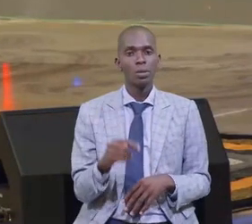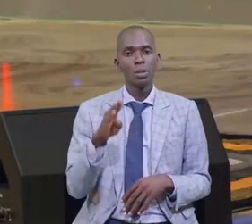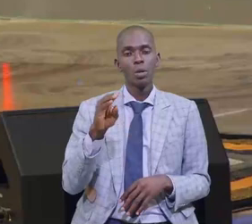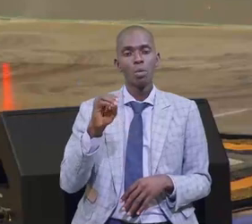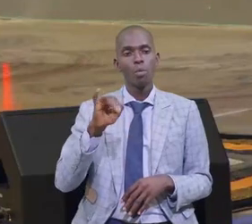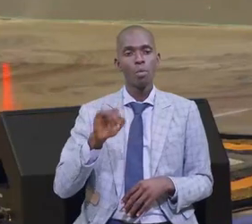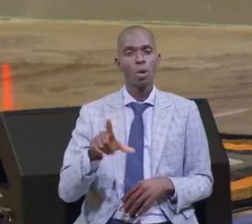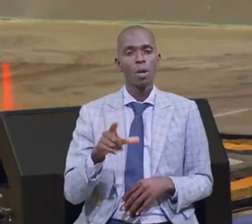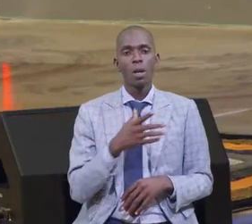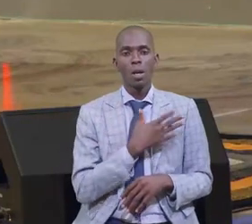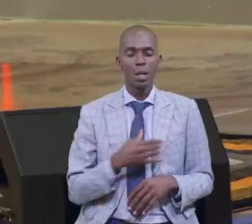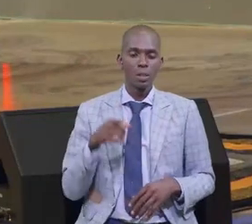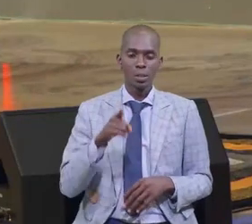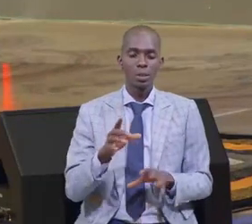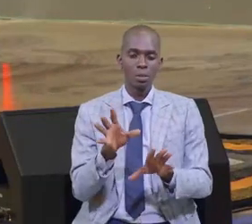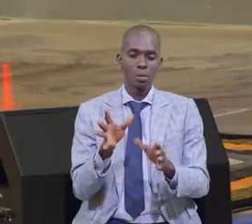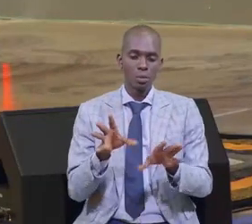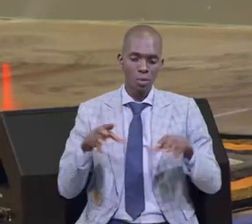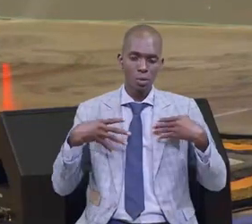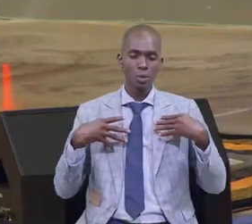Et Ézéchia guérit.